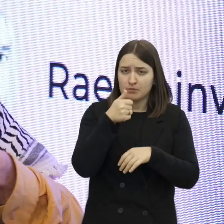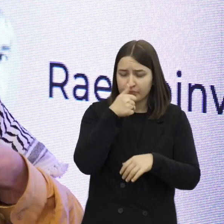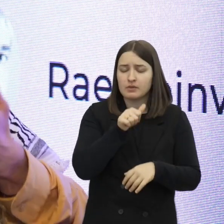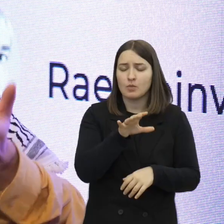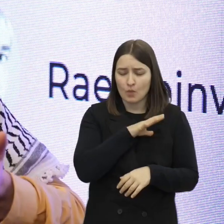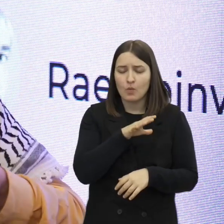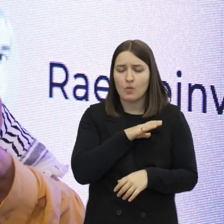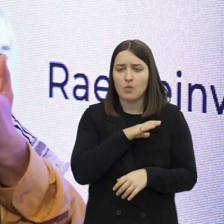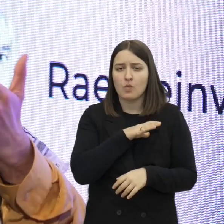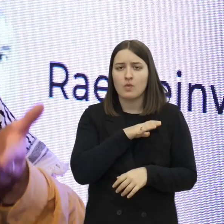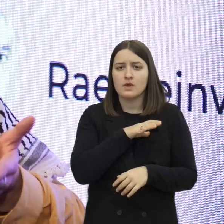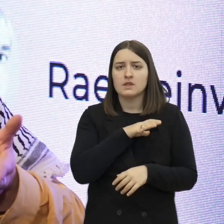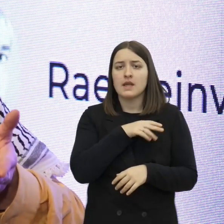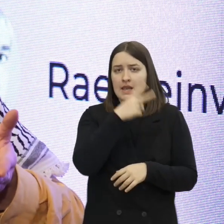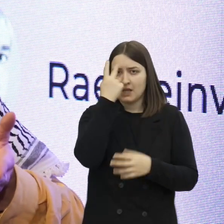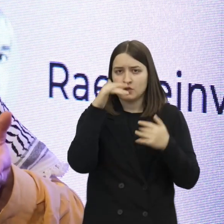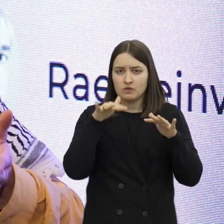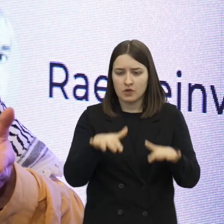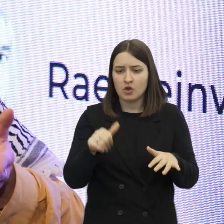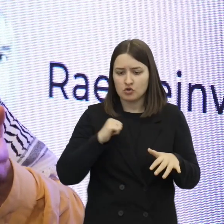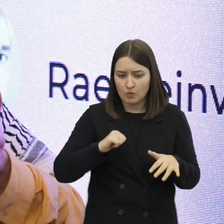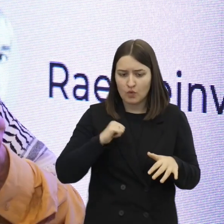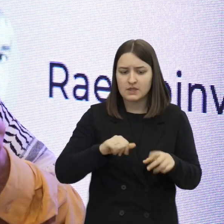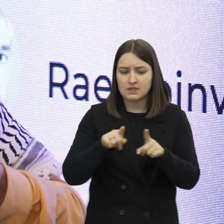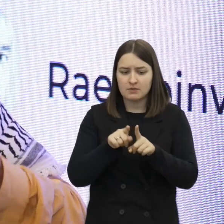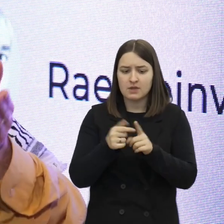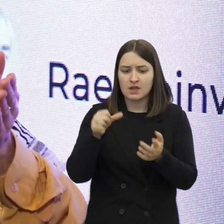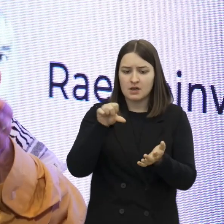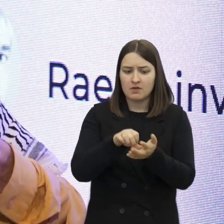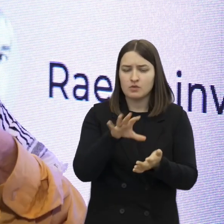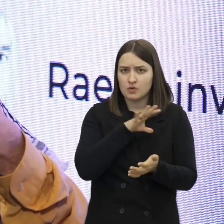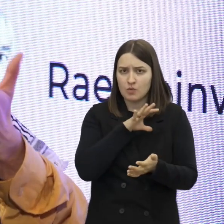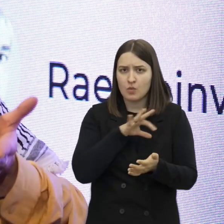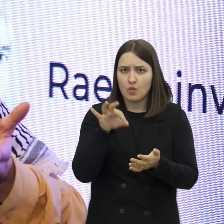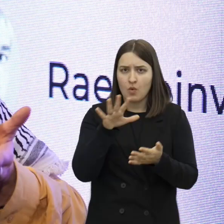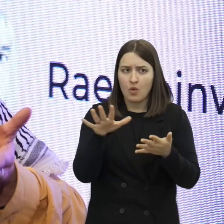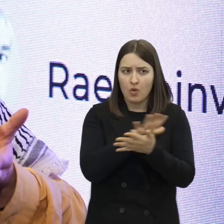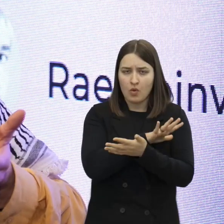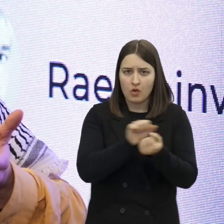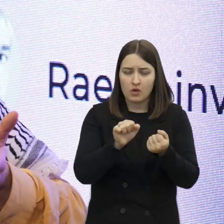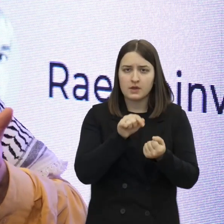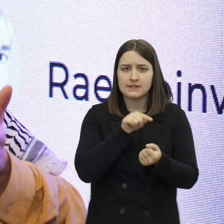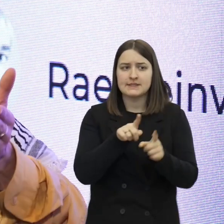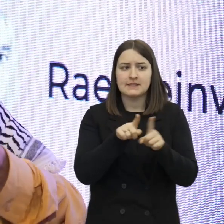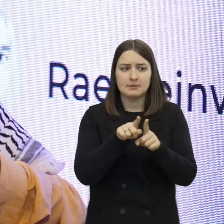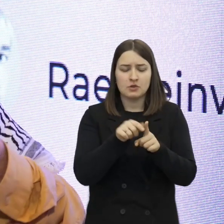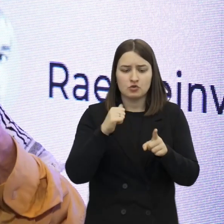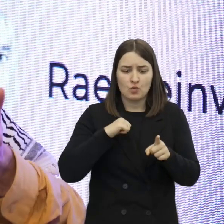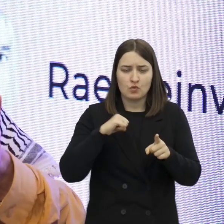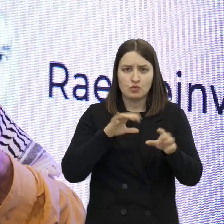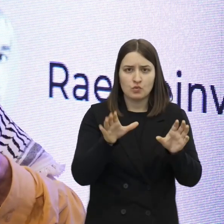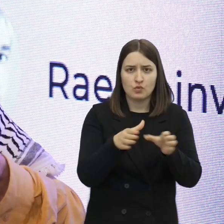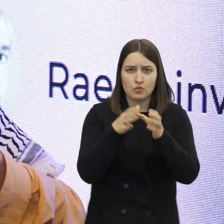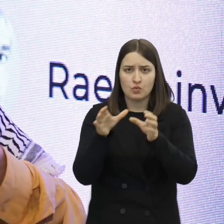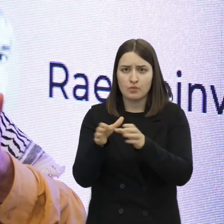ir Lietuvoje žmonės dalyvavo ir holokauste, buvo naikinamos žmonių grupės ir